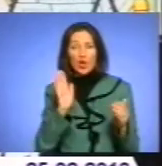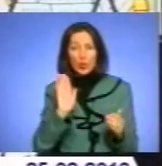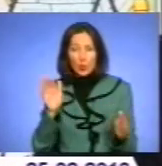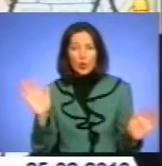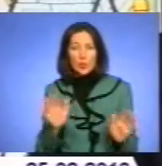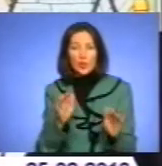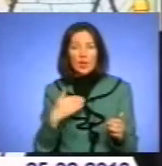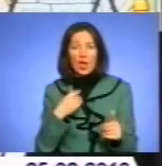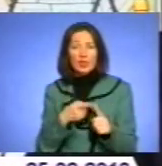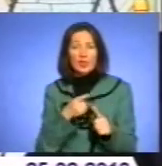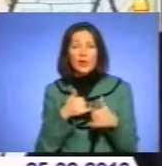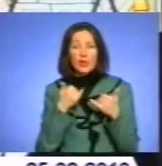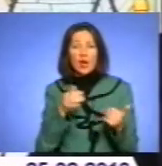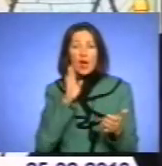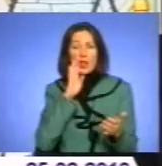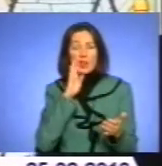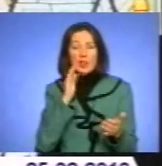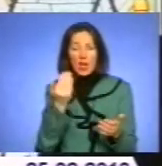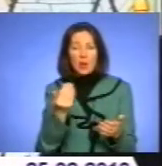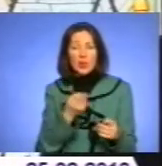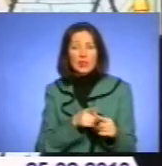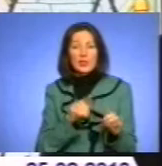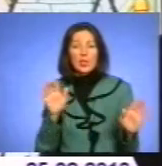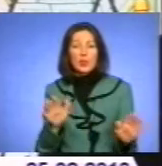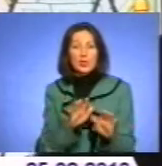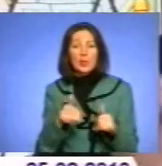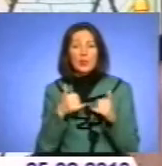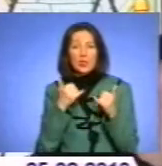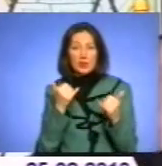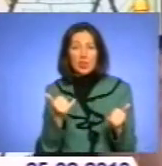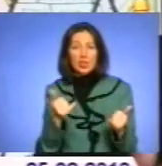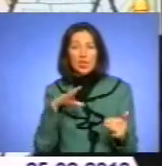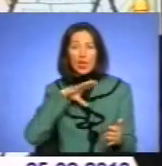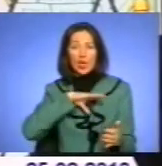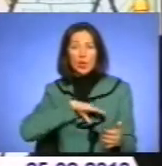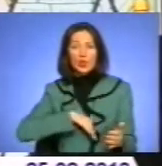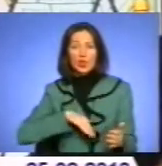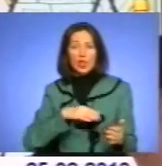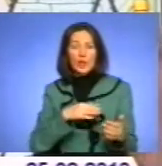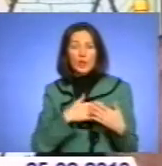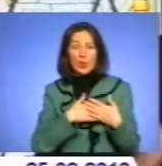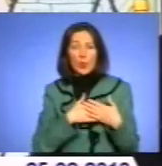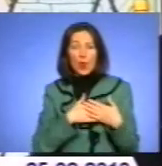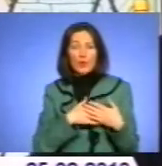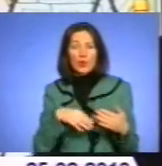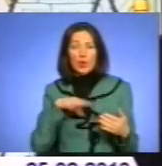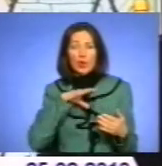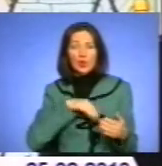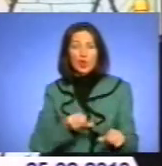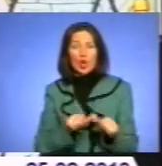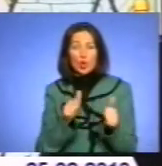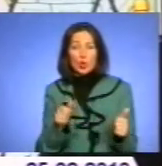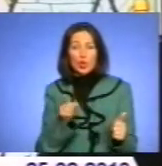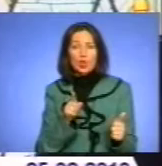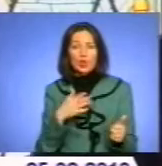тебе», тому що ці пісні присвячені на душі любові, на душі розлук, те, що в нас в